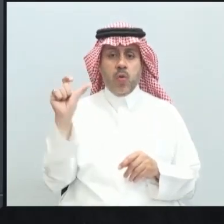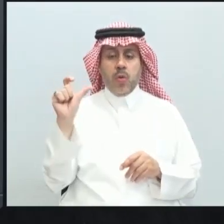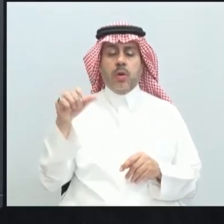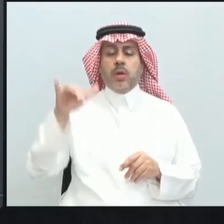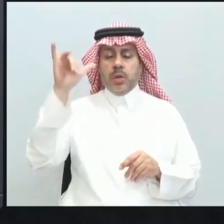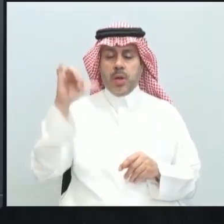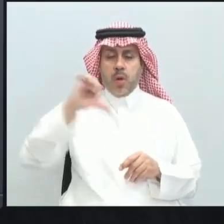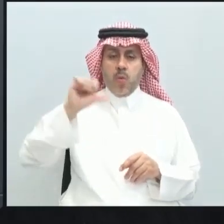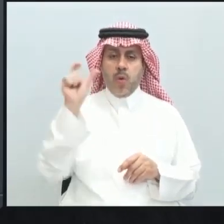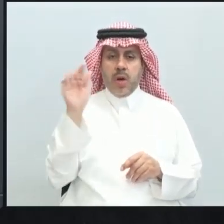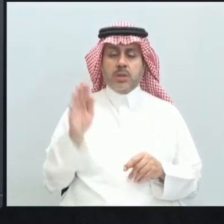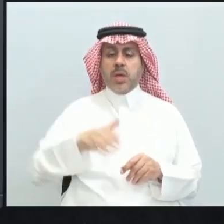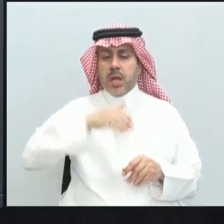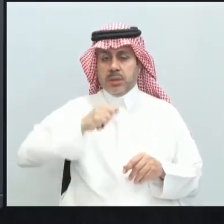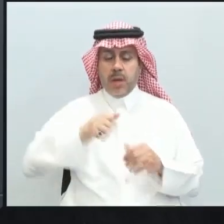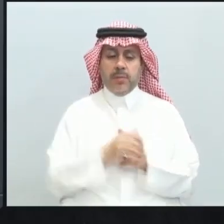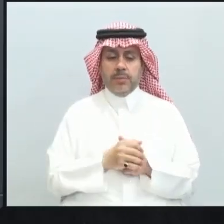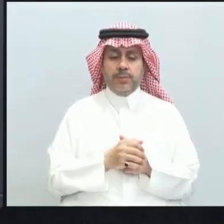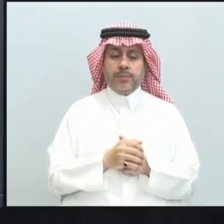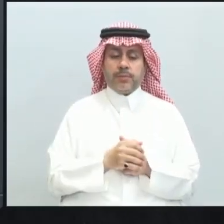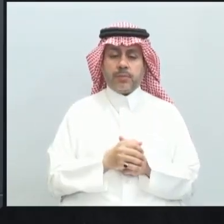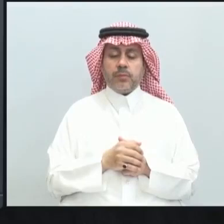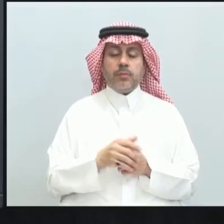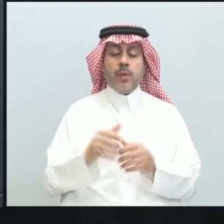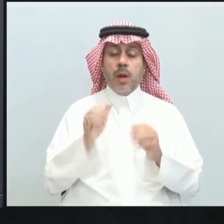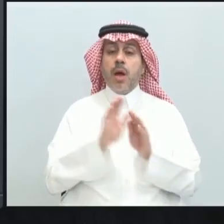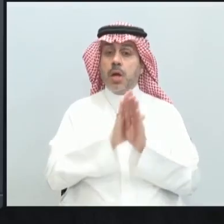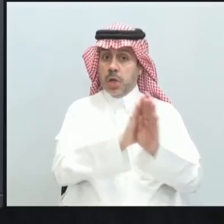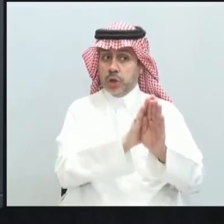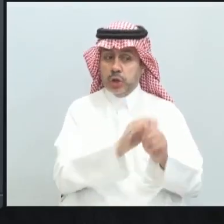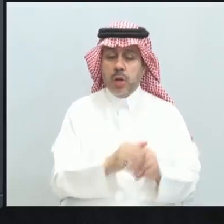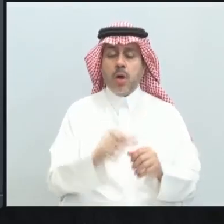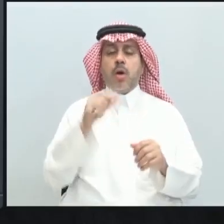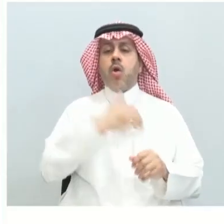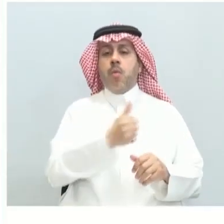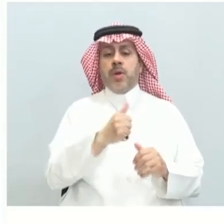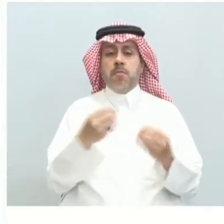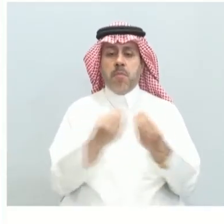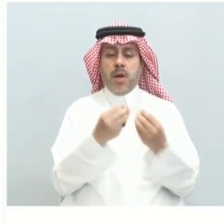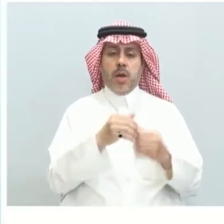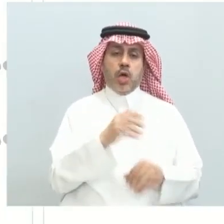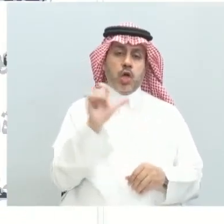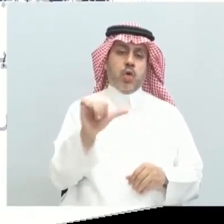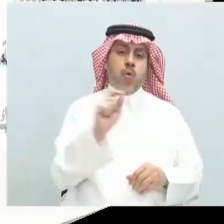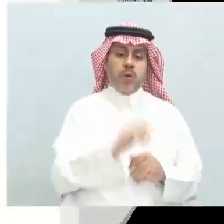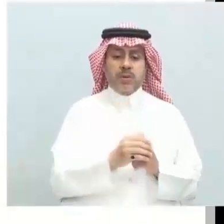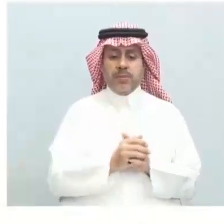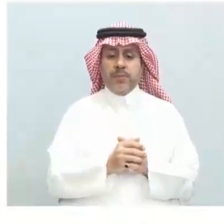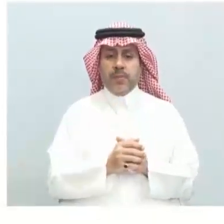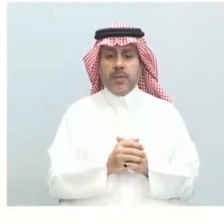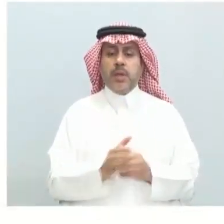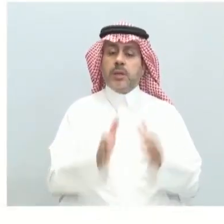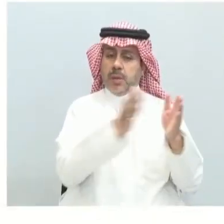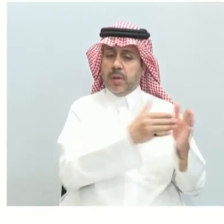وان الله جل وعلا نجا قومه لما امنوا به عليه السلام ايها الطلاب والطالبات انتقلوا معي